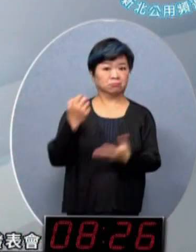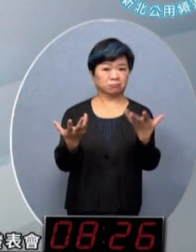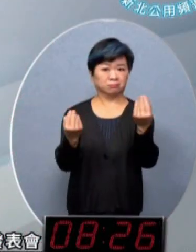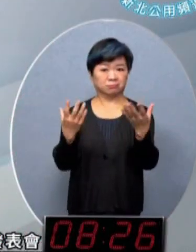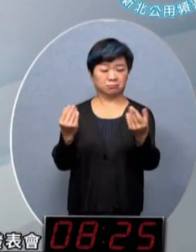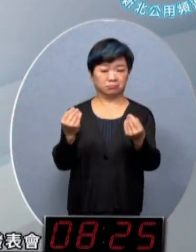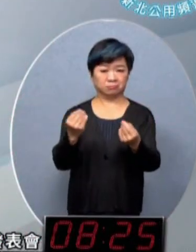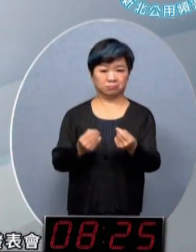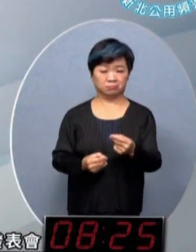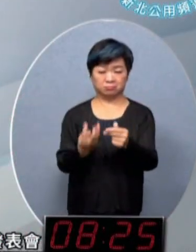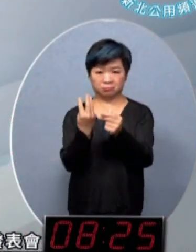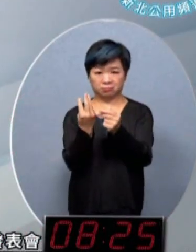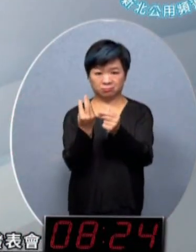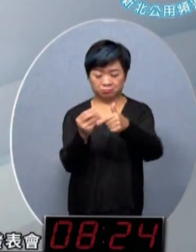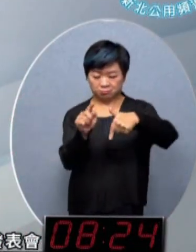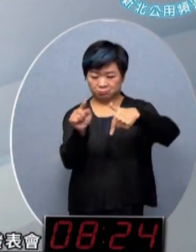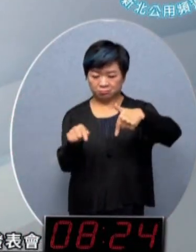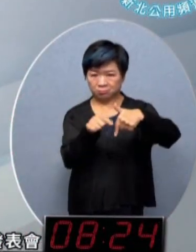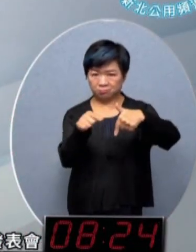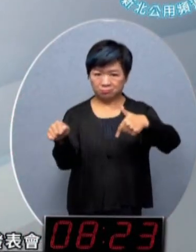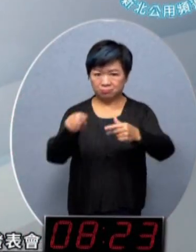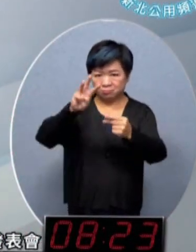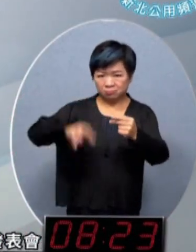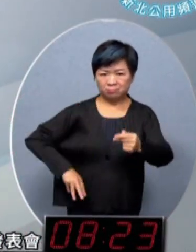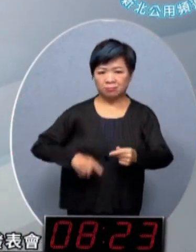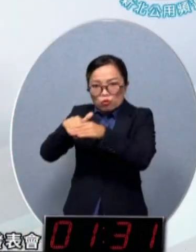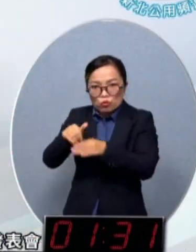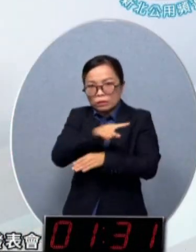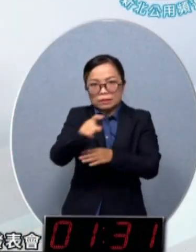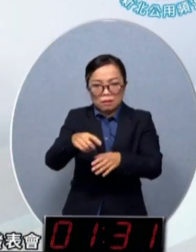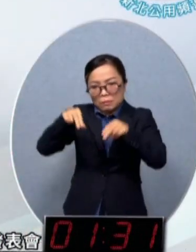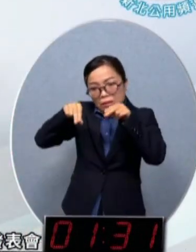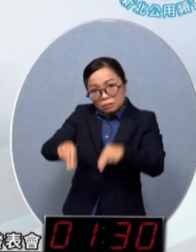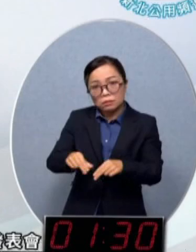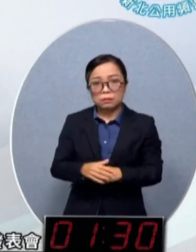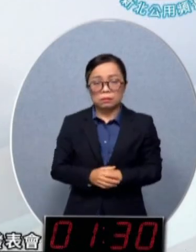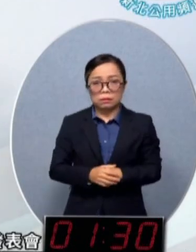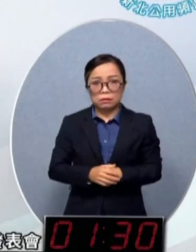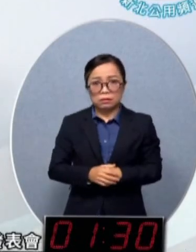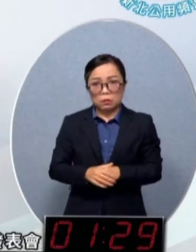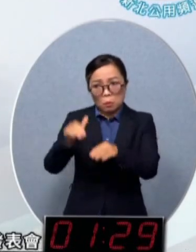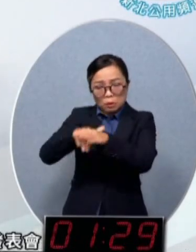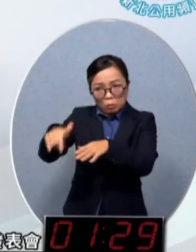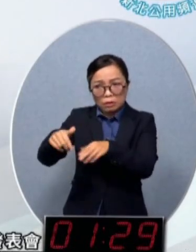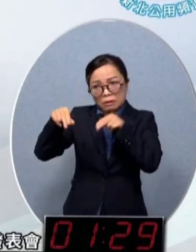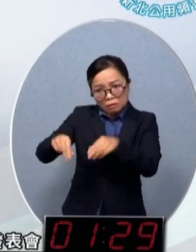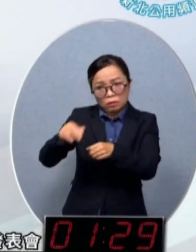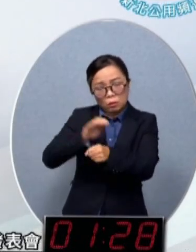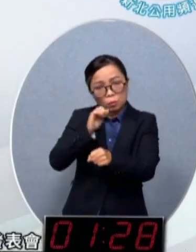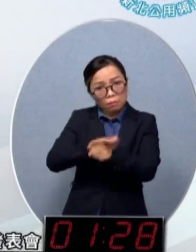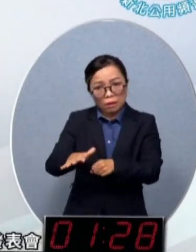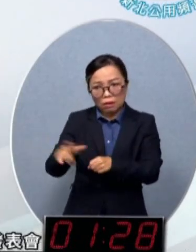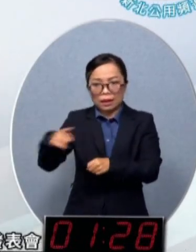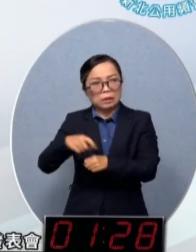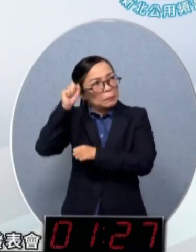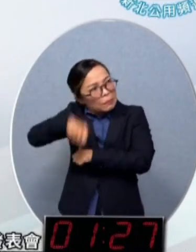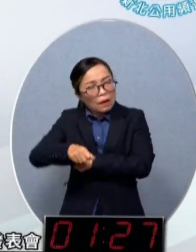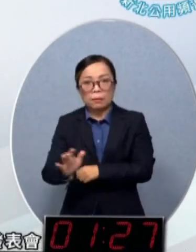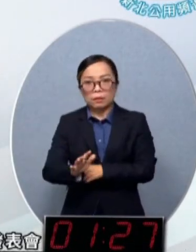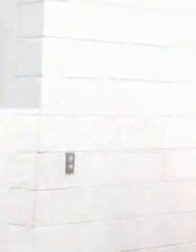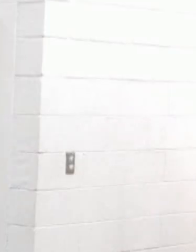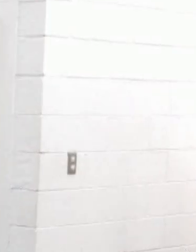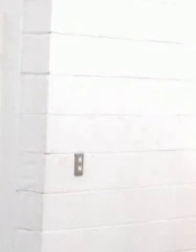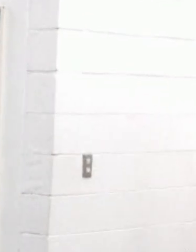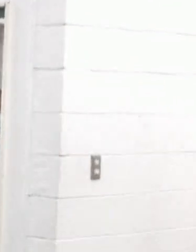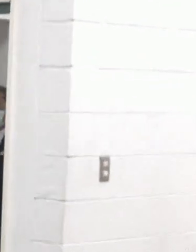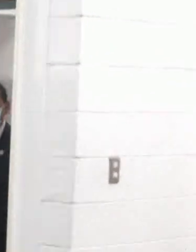新北市长选举公办政见发表会今天登场了，国民党候选人侯友宜跟民进党候选人林佳龙是同台来